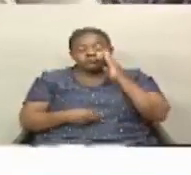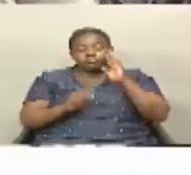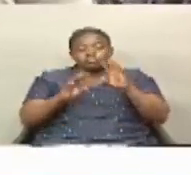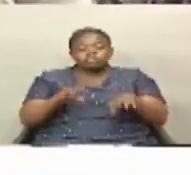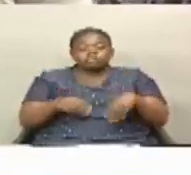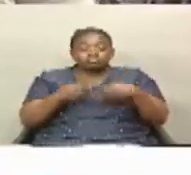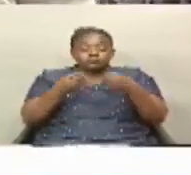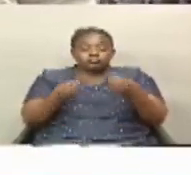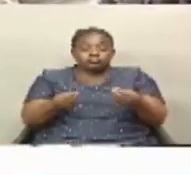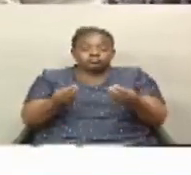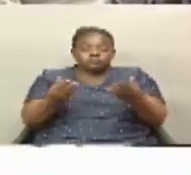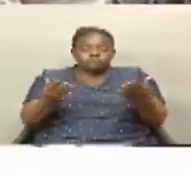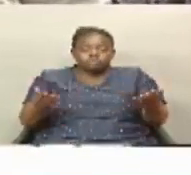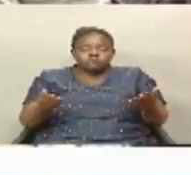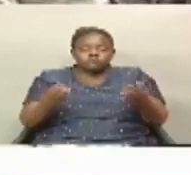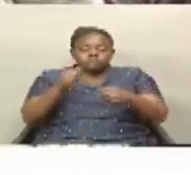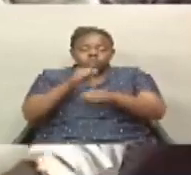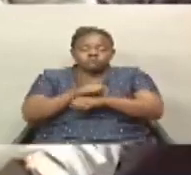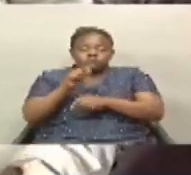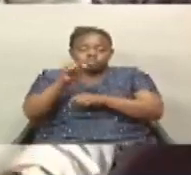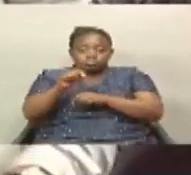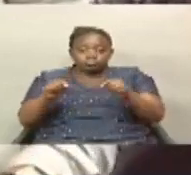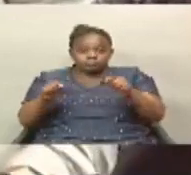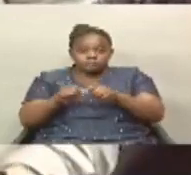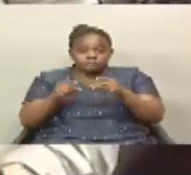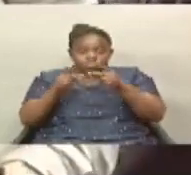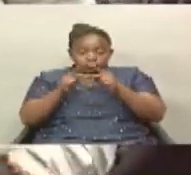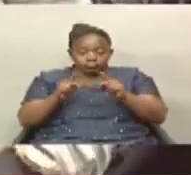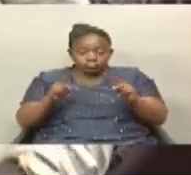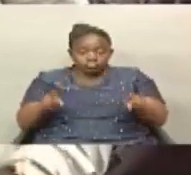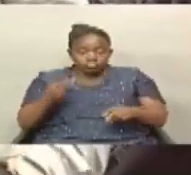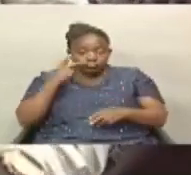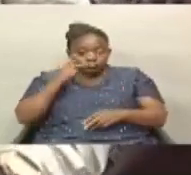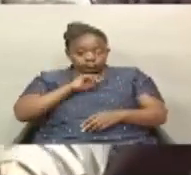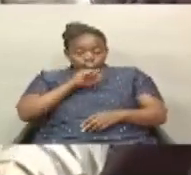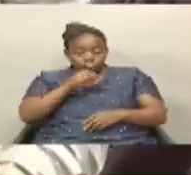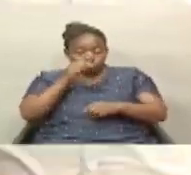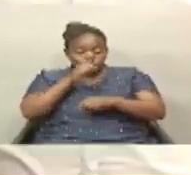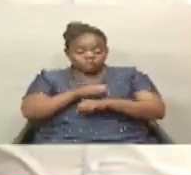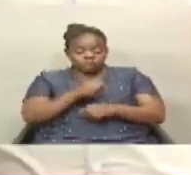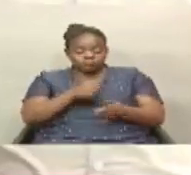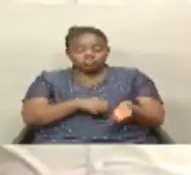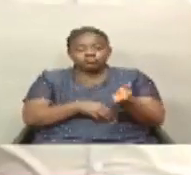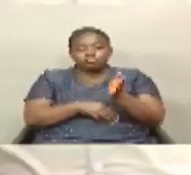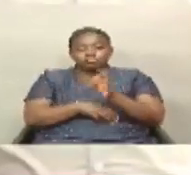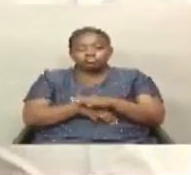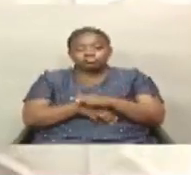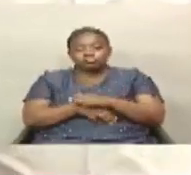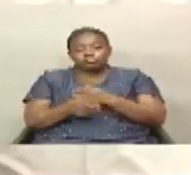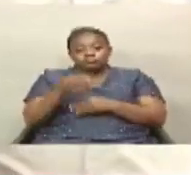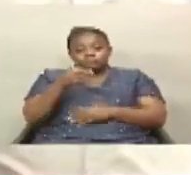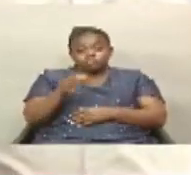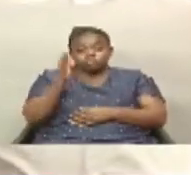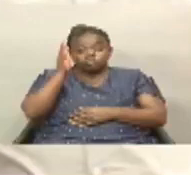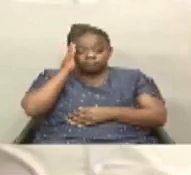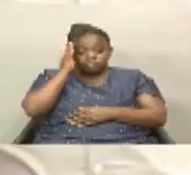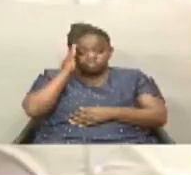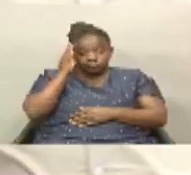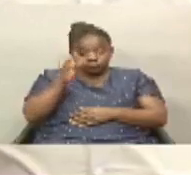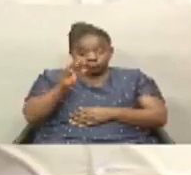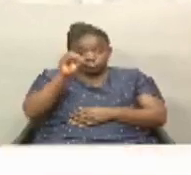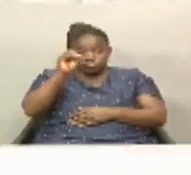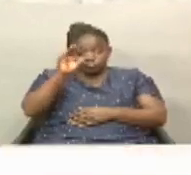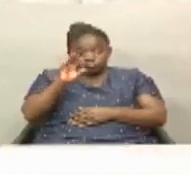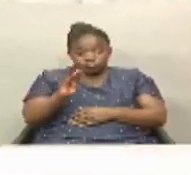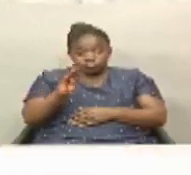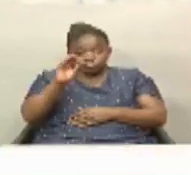olwaleero tugenda buwa school administration ng'entandikwa okulaba nga essomero lyaffe lizzibwawo bw'oba ng'omanyi nti no basomera ku